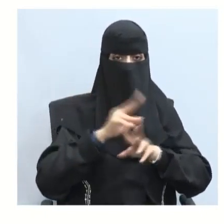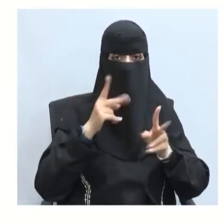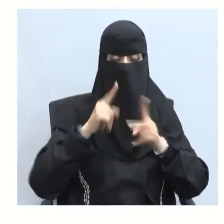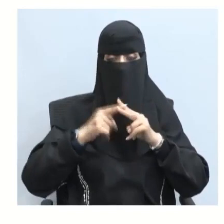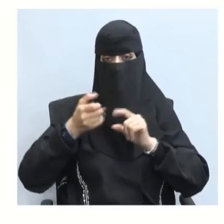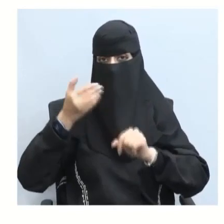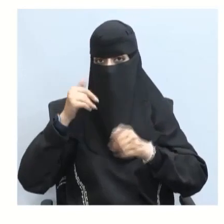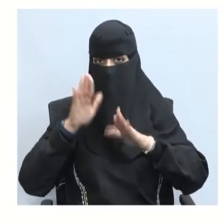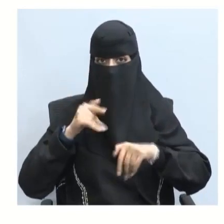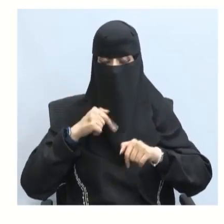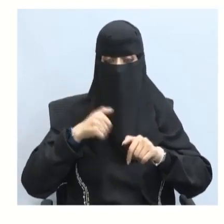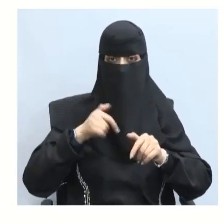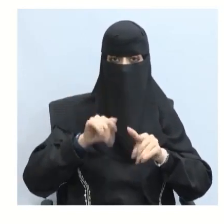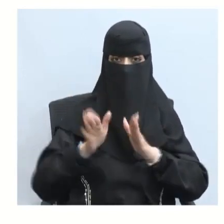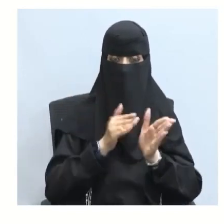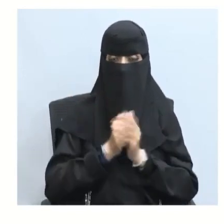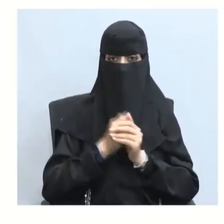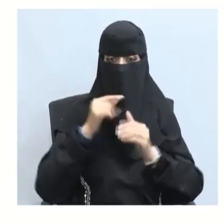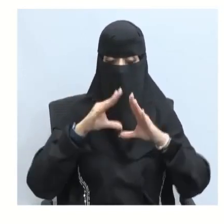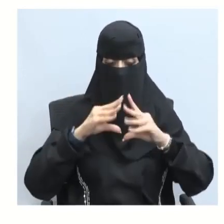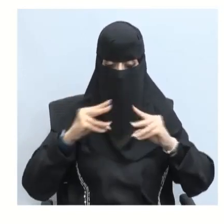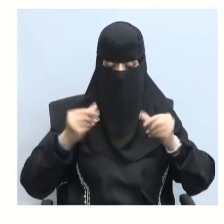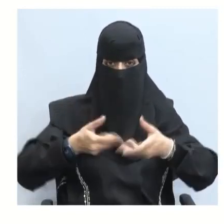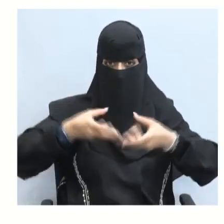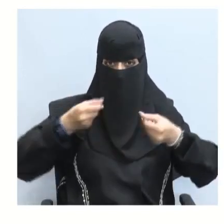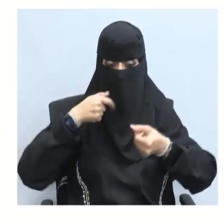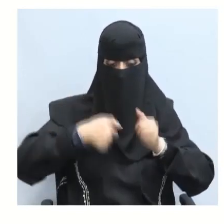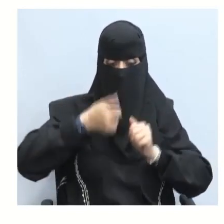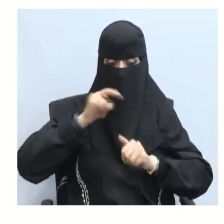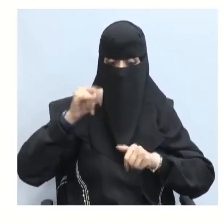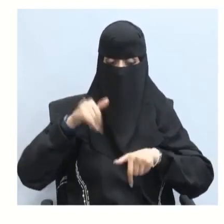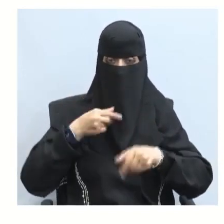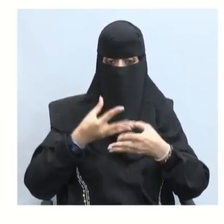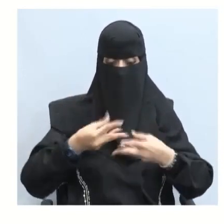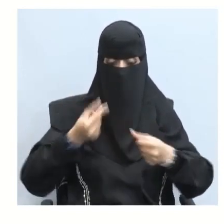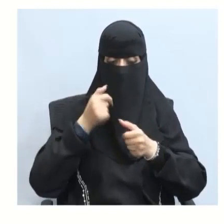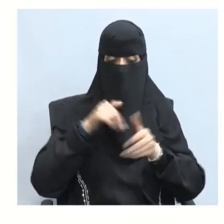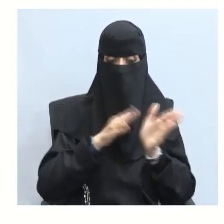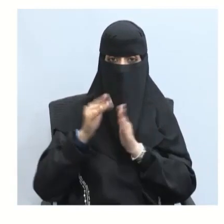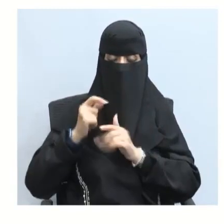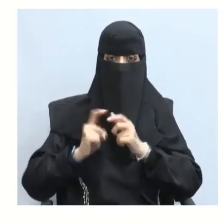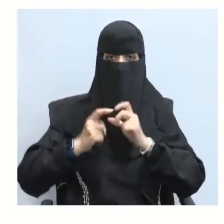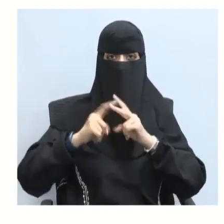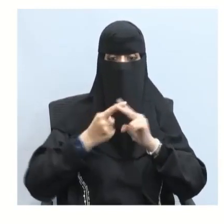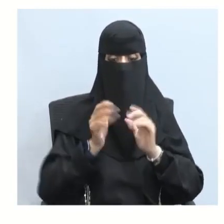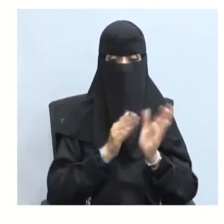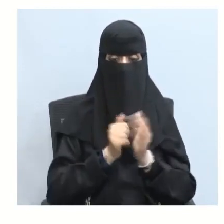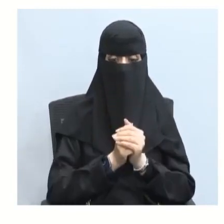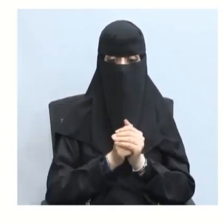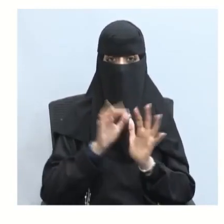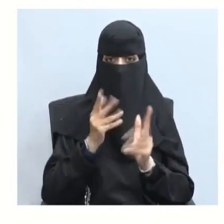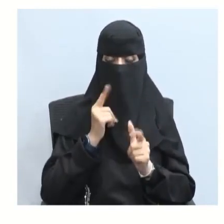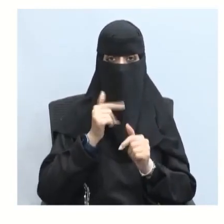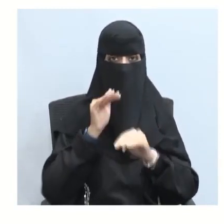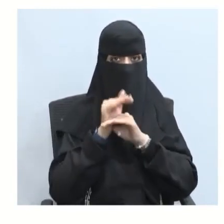ضمنها اللدائن او ما يسمى بلاستيك الالياف الصناعيه المذيبات والمواد الكيميائيه الصناعيه